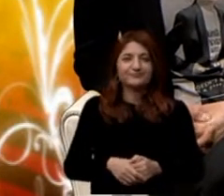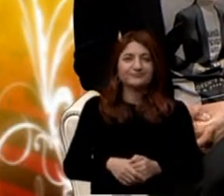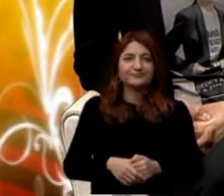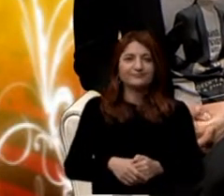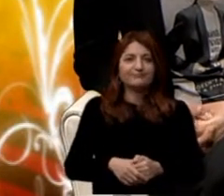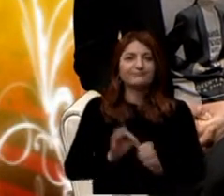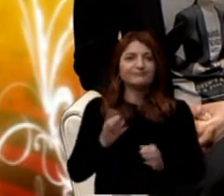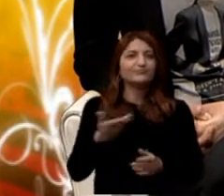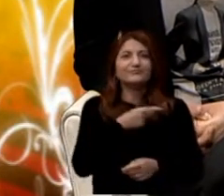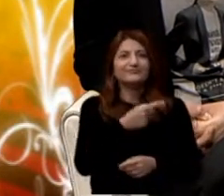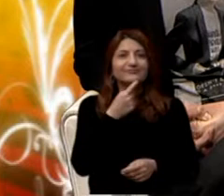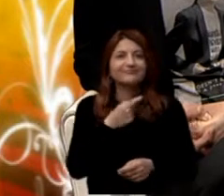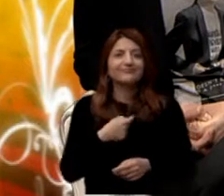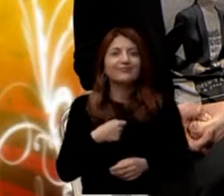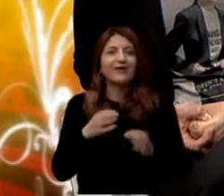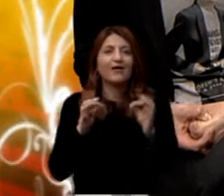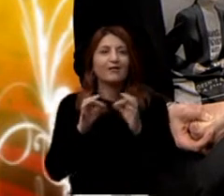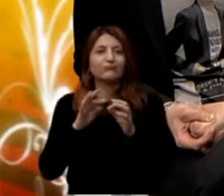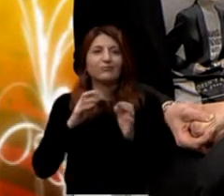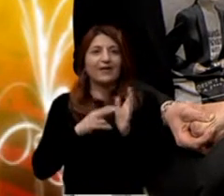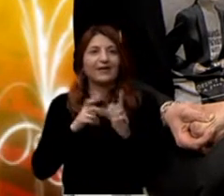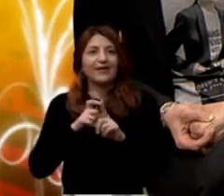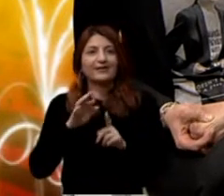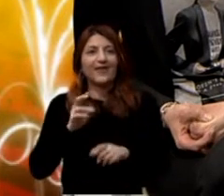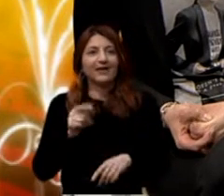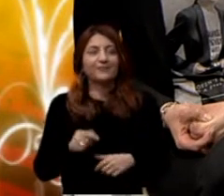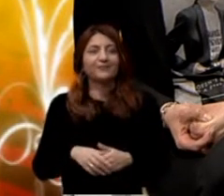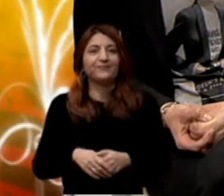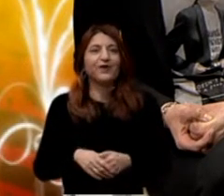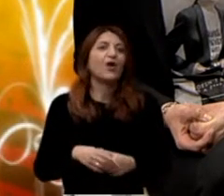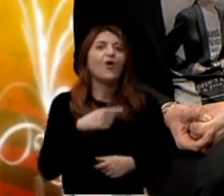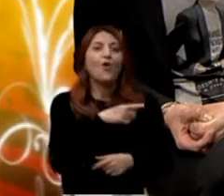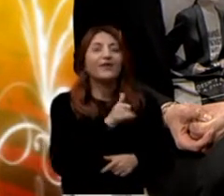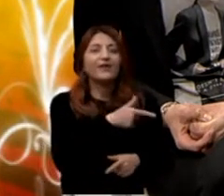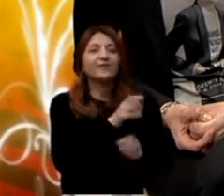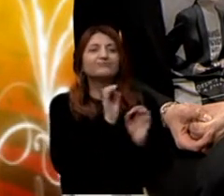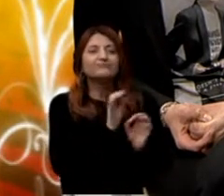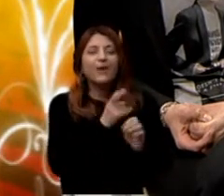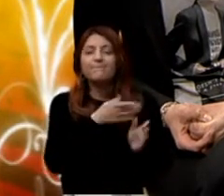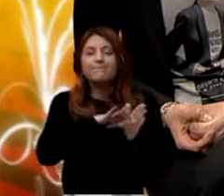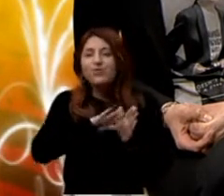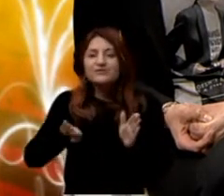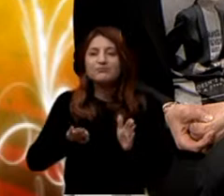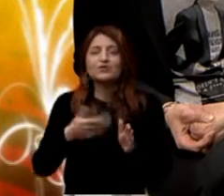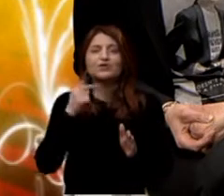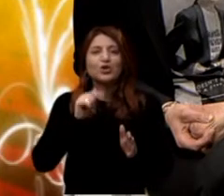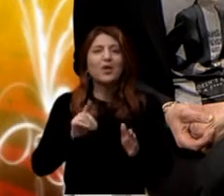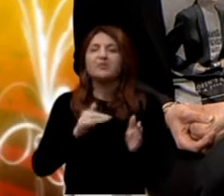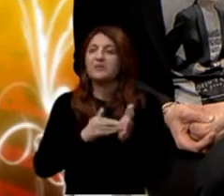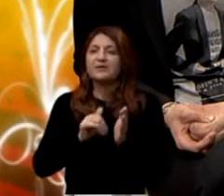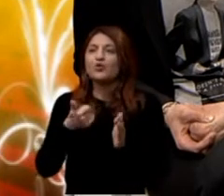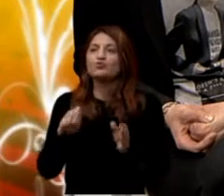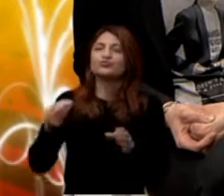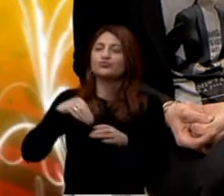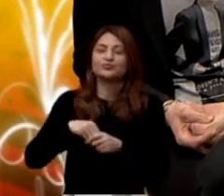kazala profesorica Bender, zapravo to je ona specifičnost i tu ne treba ništa nadodati,